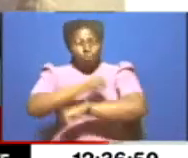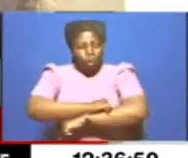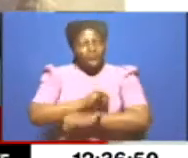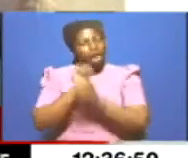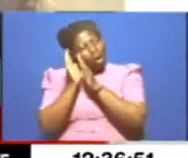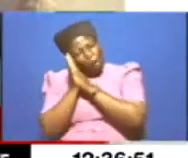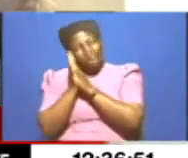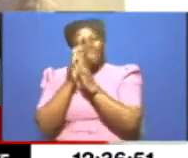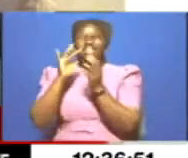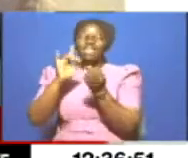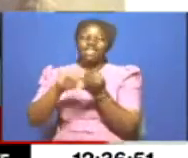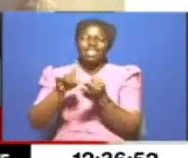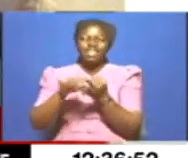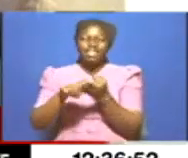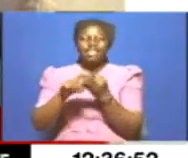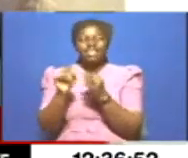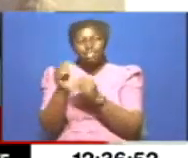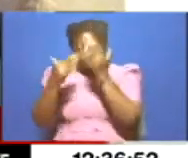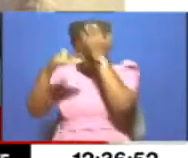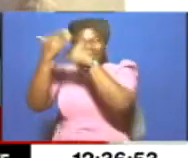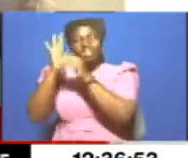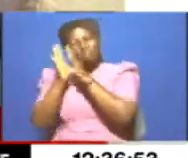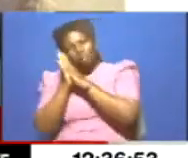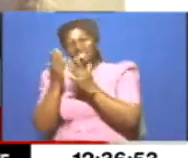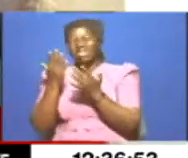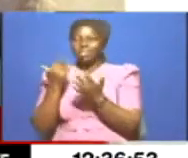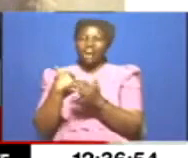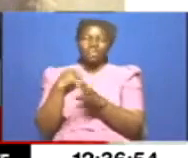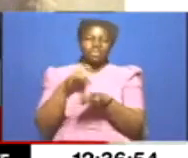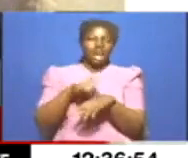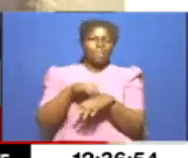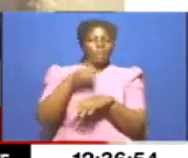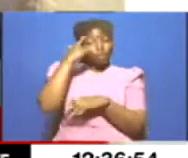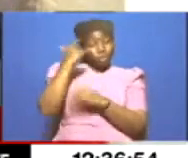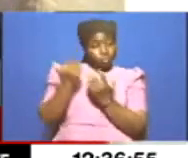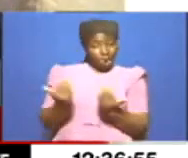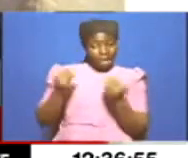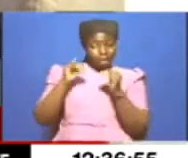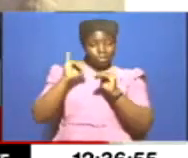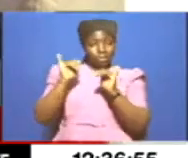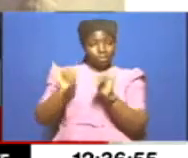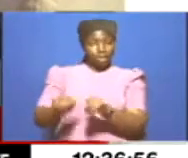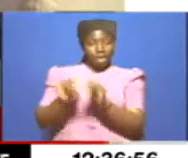wakati kabisa wa kuishi na watoto wetu. Unajua wakati tunaongea juu ya